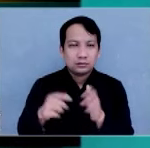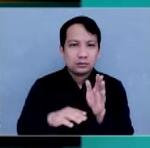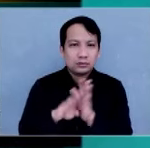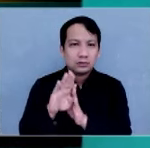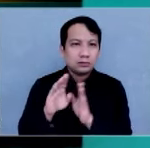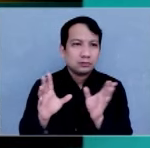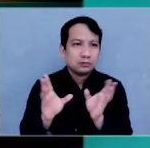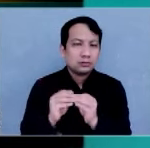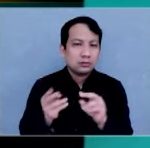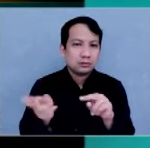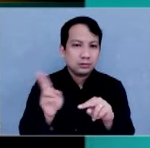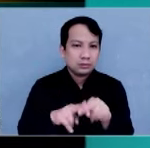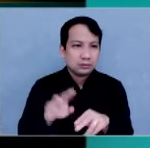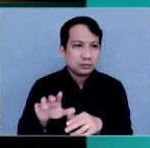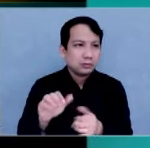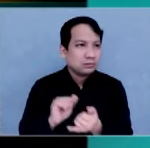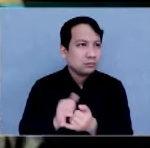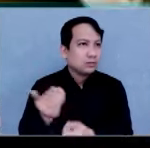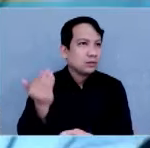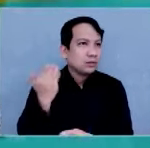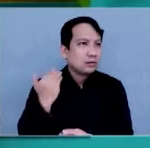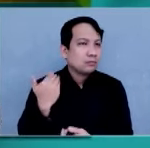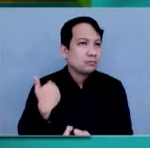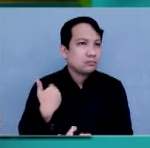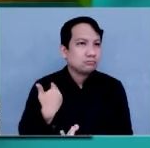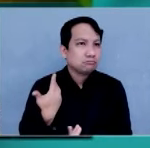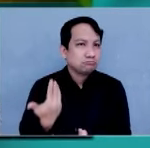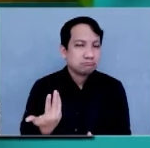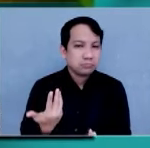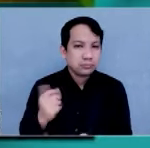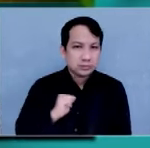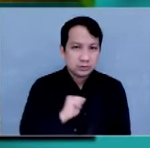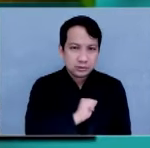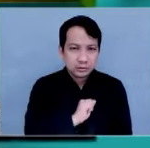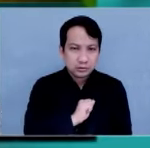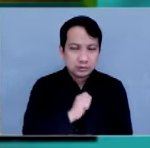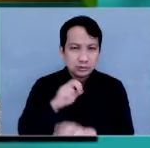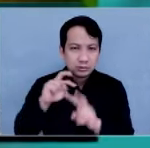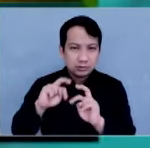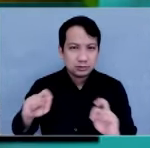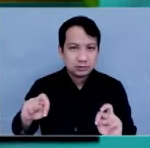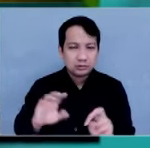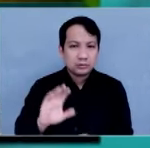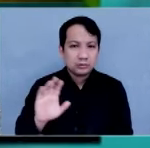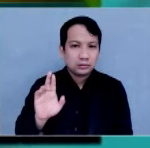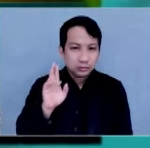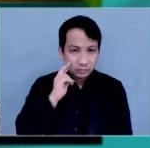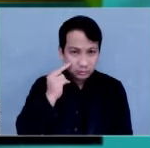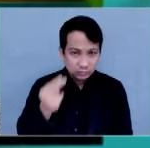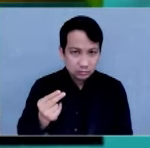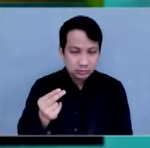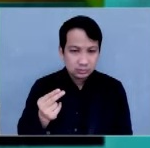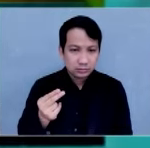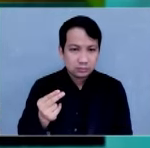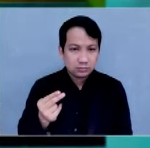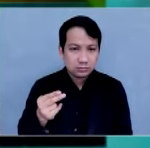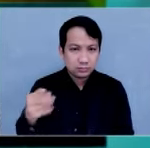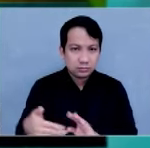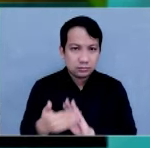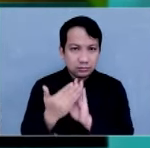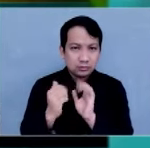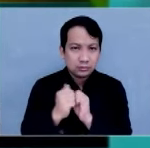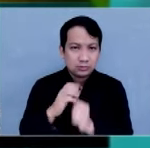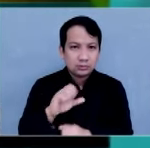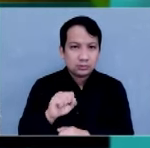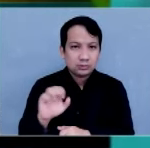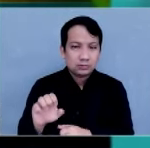noong nagkaroon ng matinding Senate investigation ni Senator Risa Hontiveros. We will face the cases and